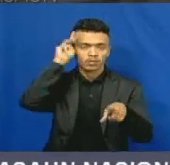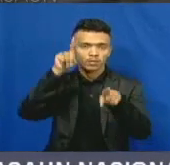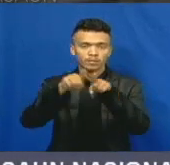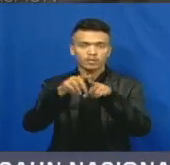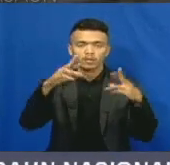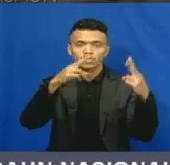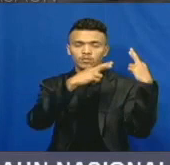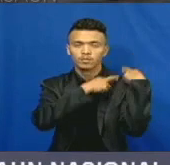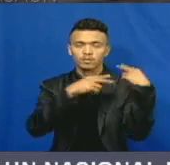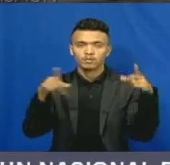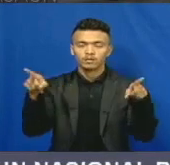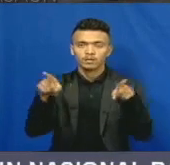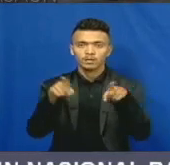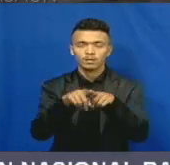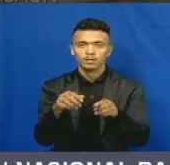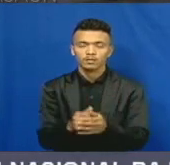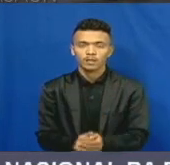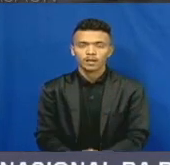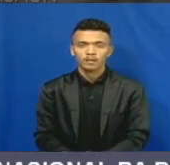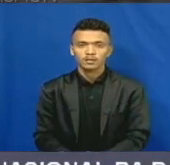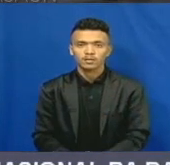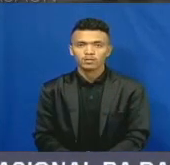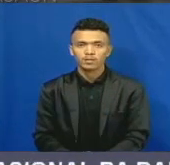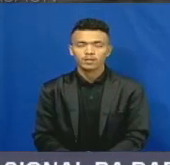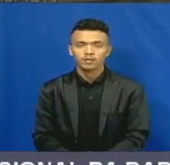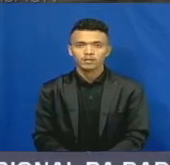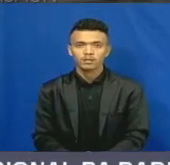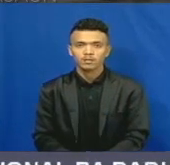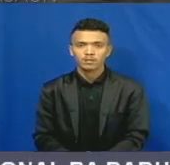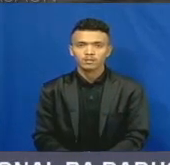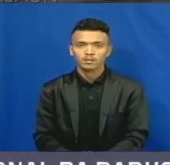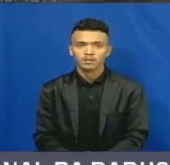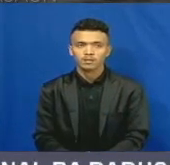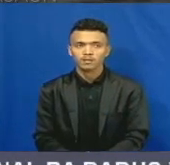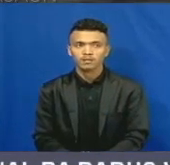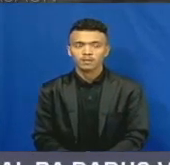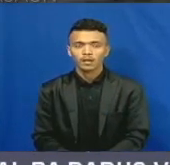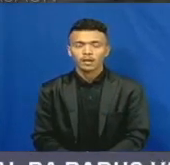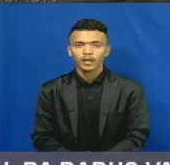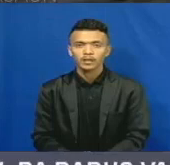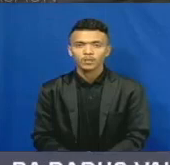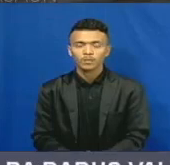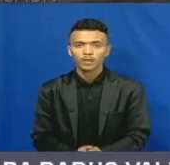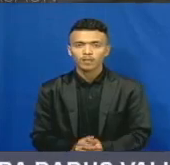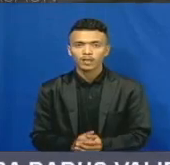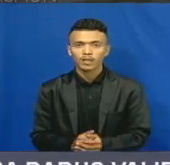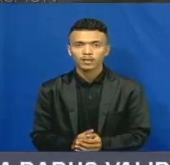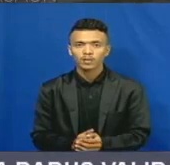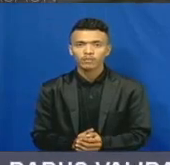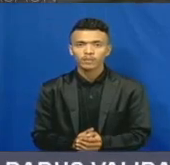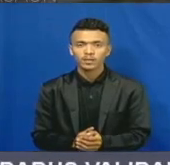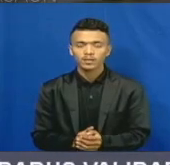nar hanesang forsa pada nebe hetan fiar usi sadozu kasafia hanesang komandante espeksaun